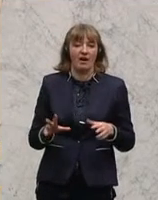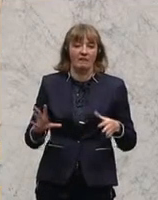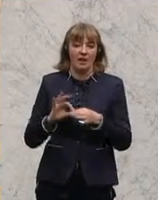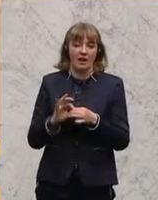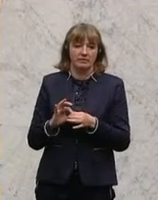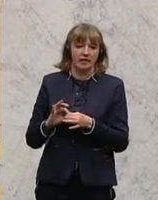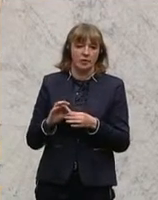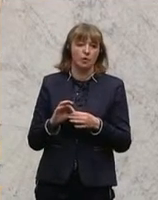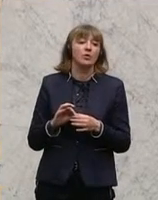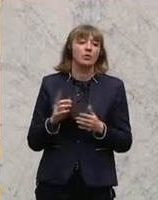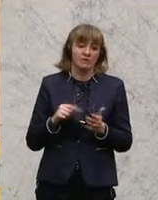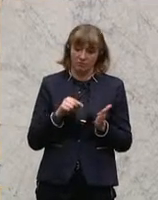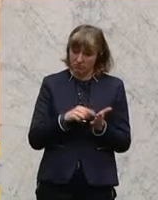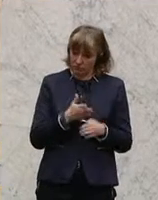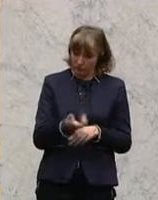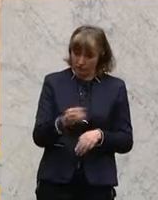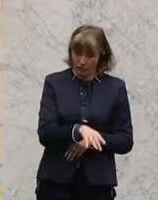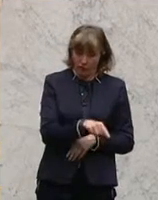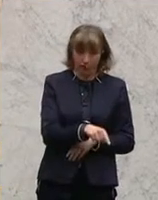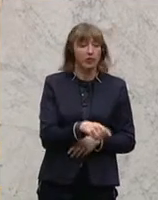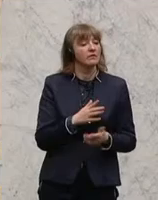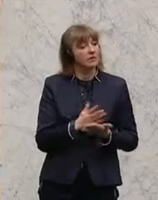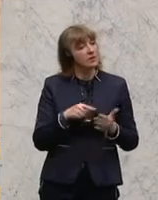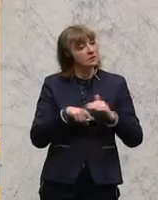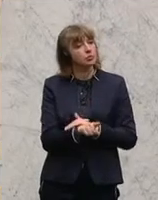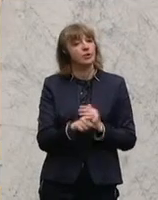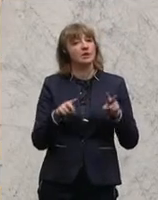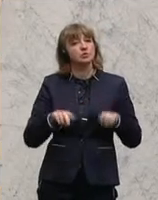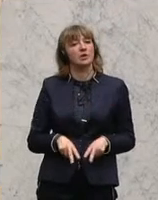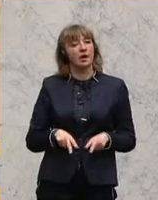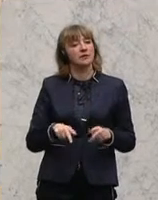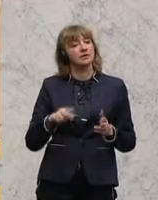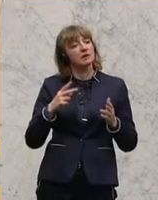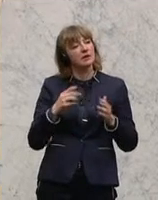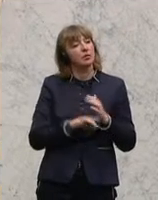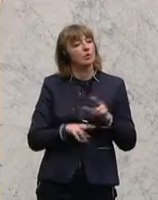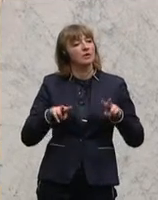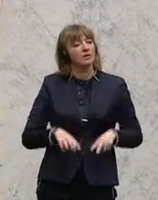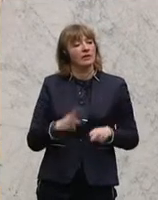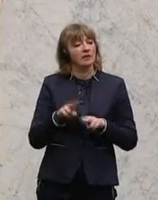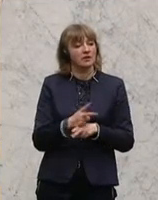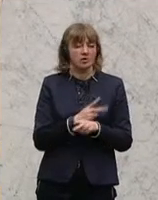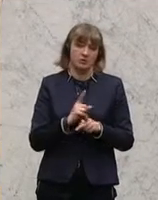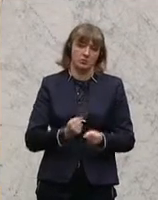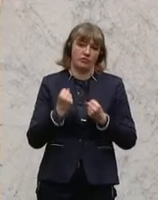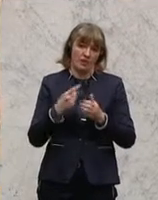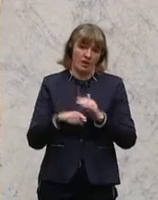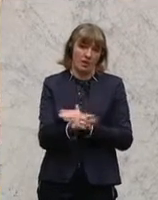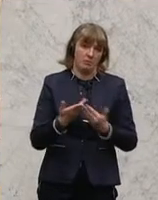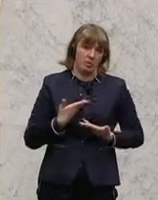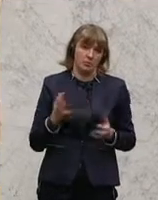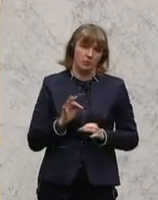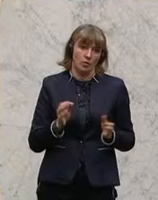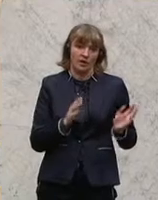Durch den vorliegenden Entwurf wird der Zugang zum Recht, also das zentrale Grundrecht eines Rechtsstaats, erschwert, wenn nicht